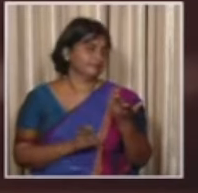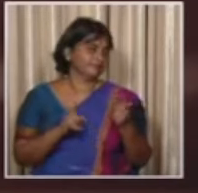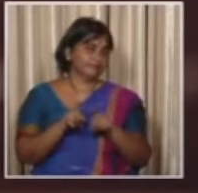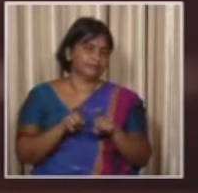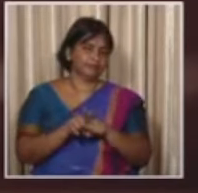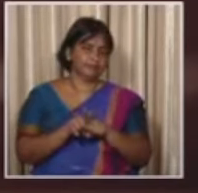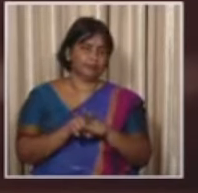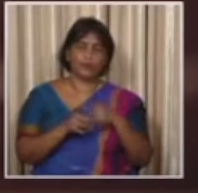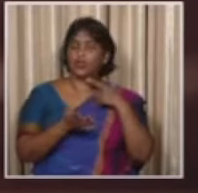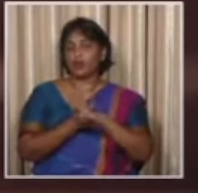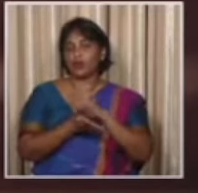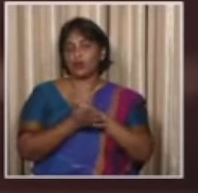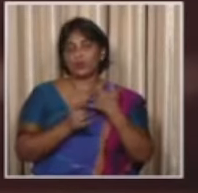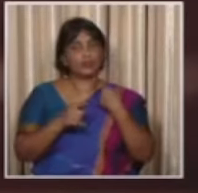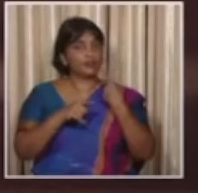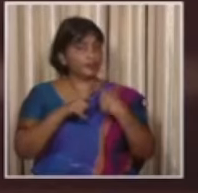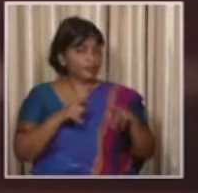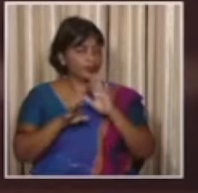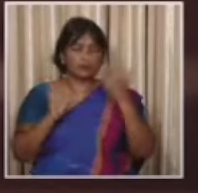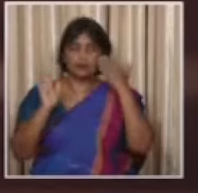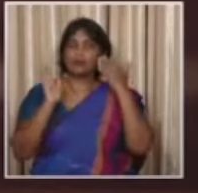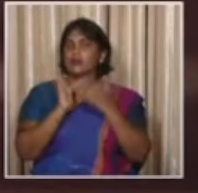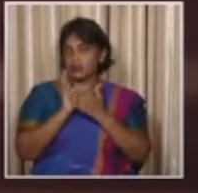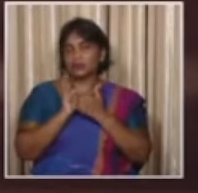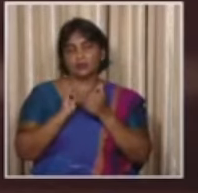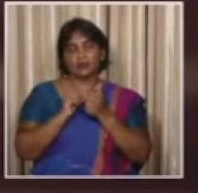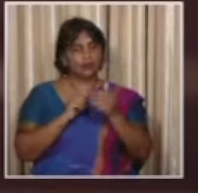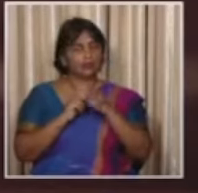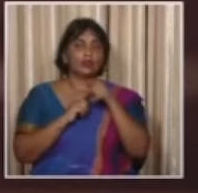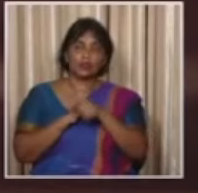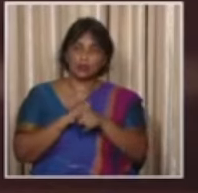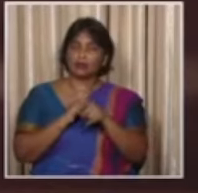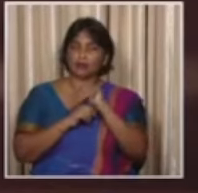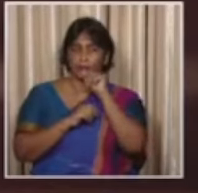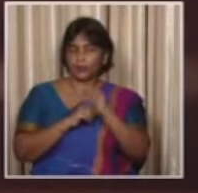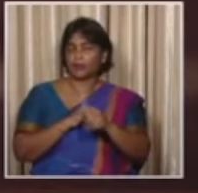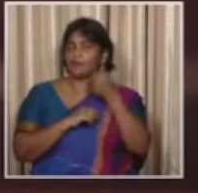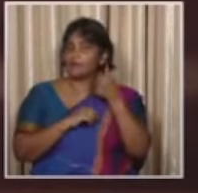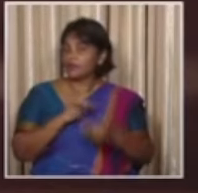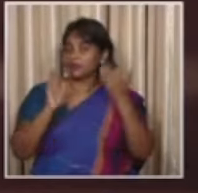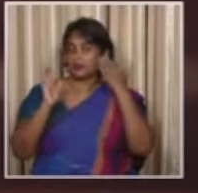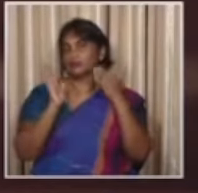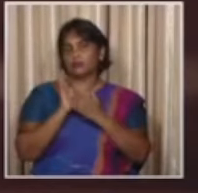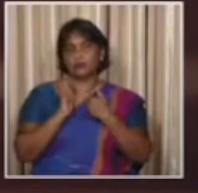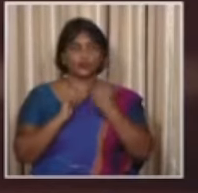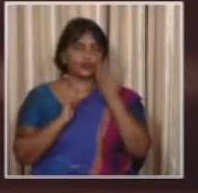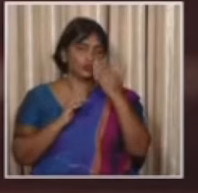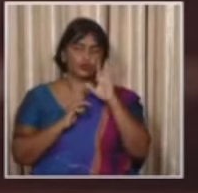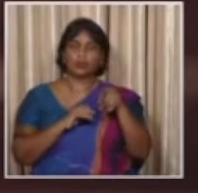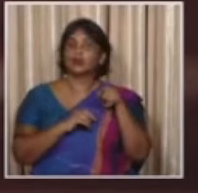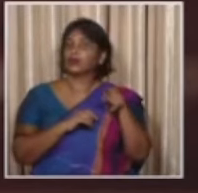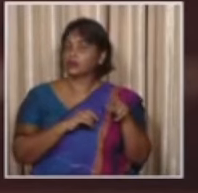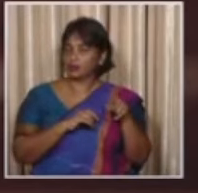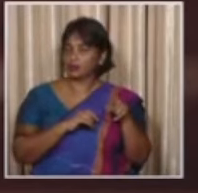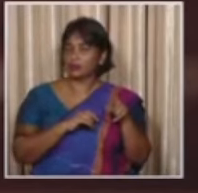අර උත්සව අවස්ථාවකට පමණක් සීමා වන අවස්ථාවල් බවට පත් වෙනවා. ඉතින් මේක ඉතාමත් වැදගත්ම කාරණාවක් හැටියට මම දකිනවා. මොකද